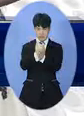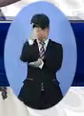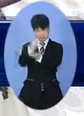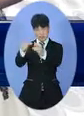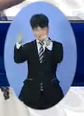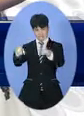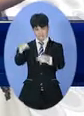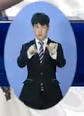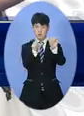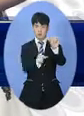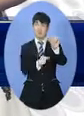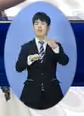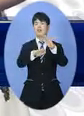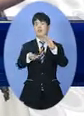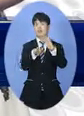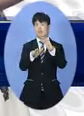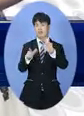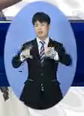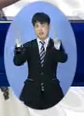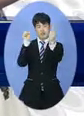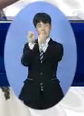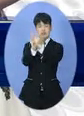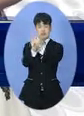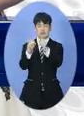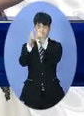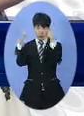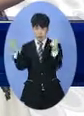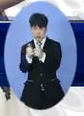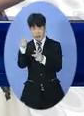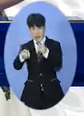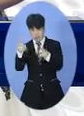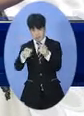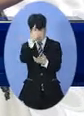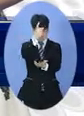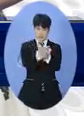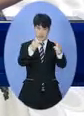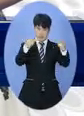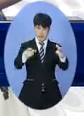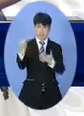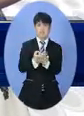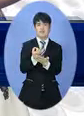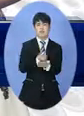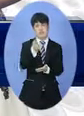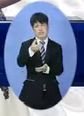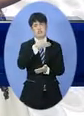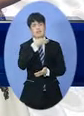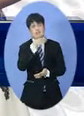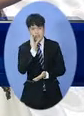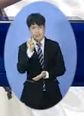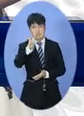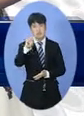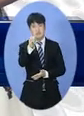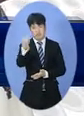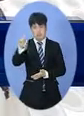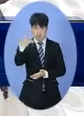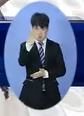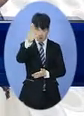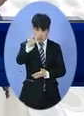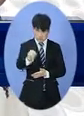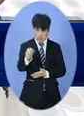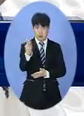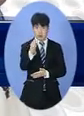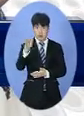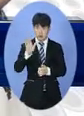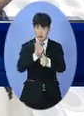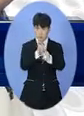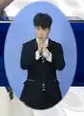한국주택금융공사 천안지사는 5월 가정의 달을 맞이해 사회공헌 사업으로 천안시에 거주하는 저소득 어르신 30명에게 300만